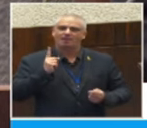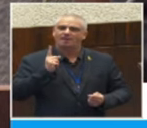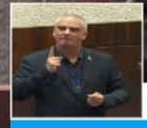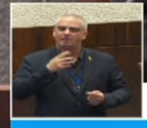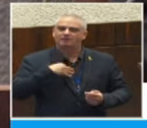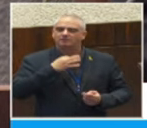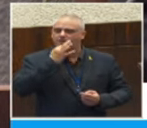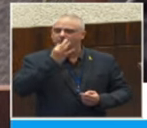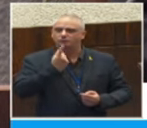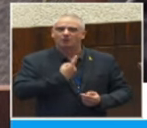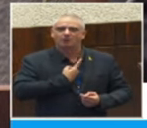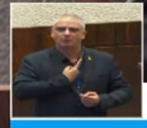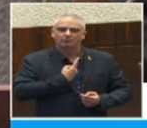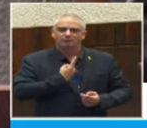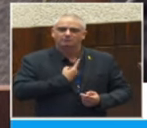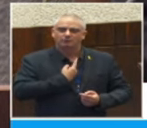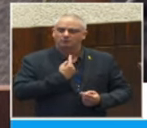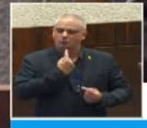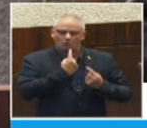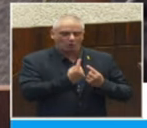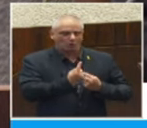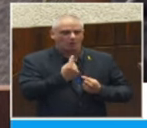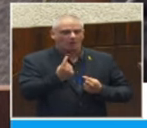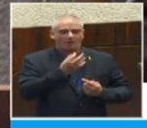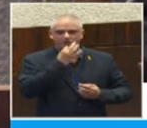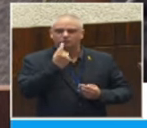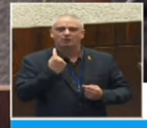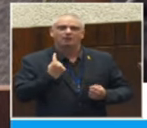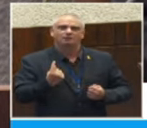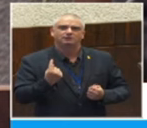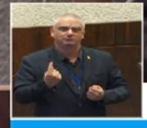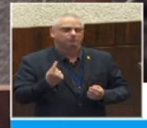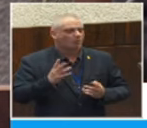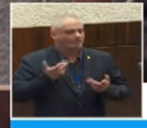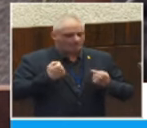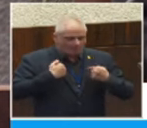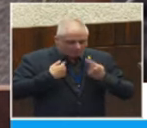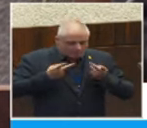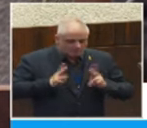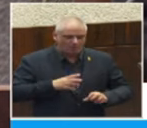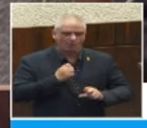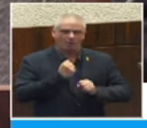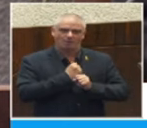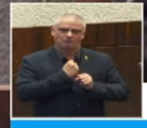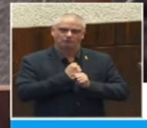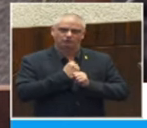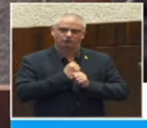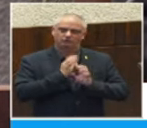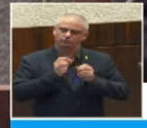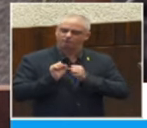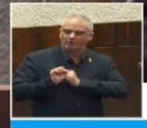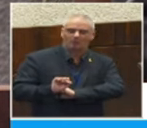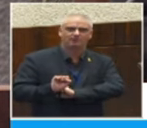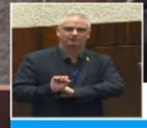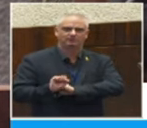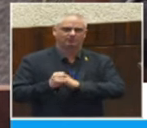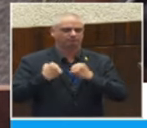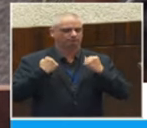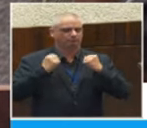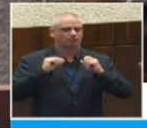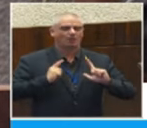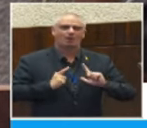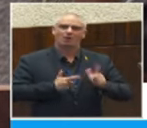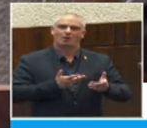עצמנו, כל אחד את עצמו, מה אני יכול לעשות כדי לחזק את רוחם של הלוחמים?